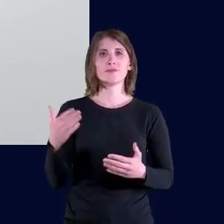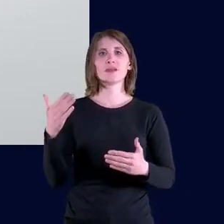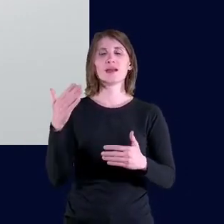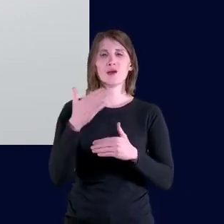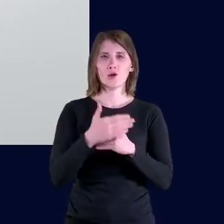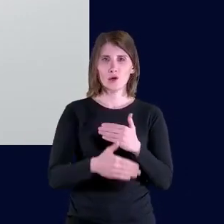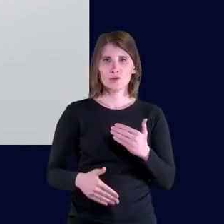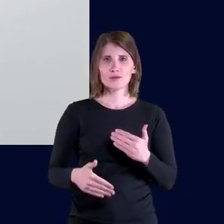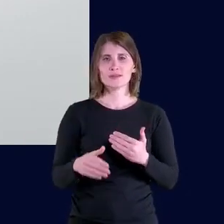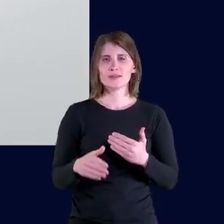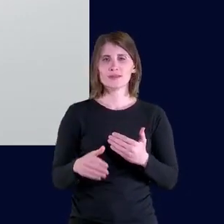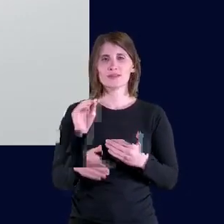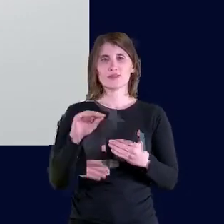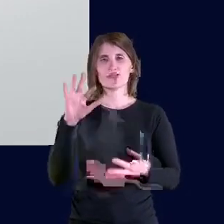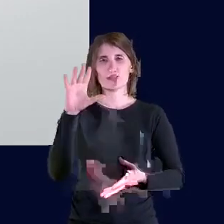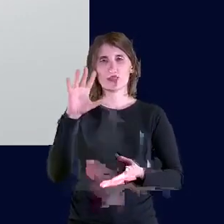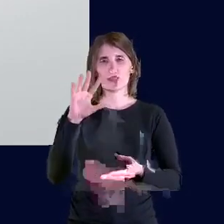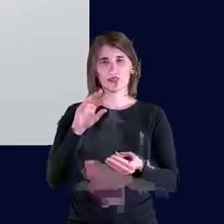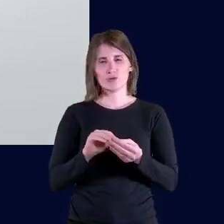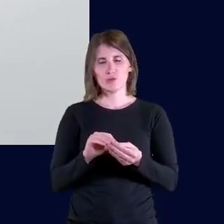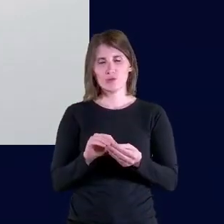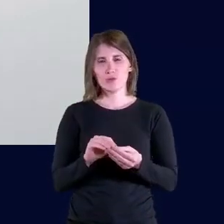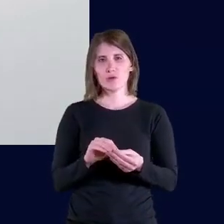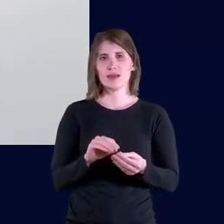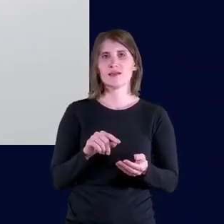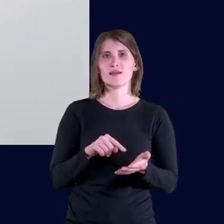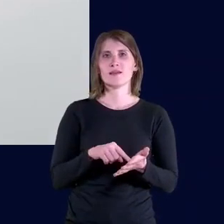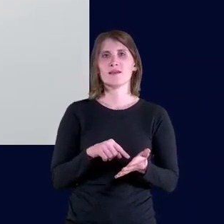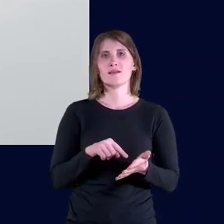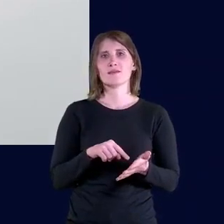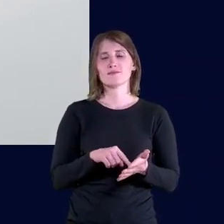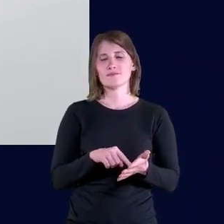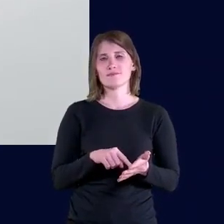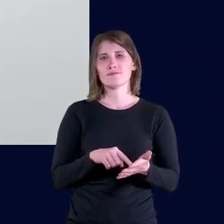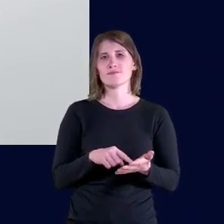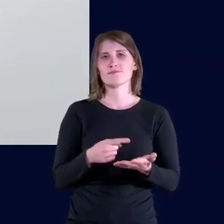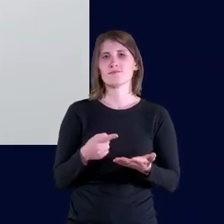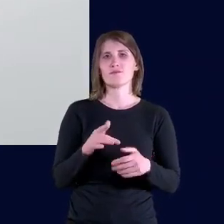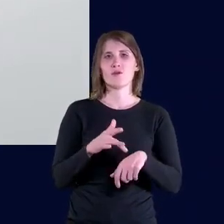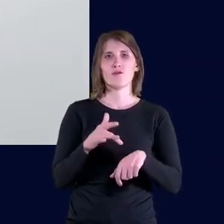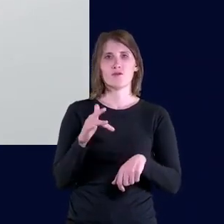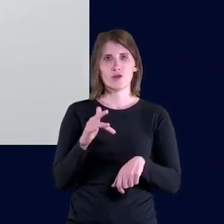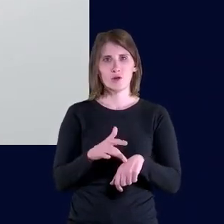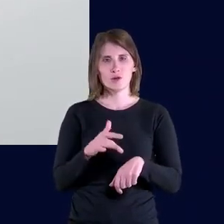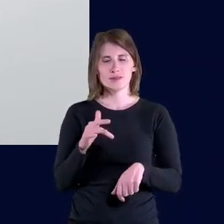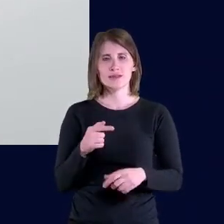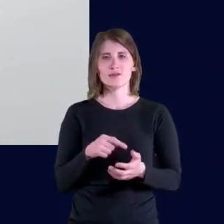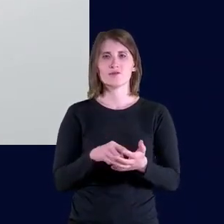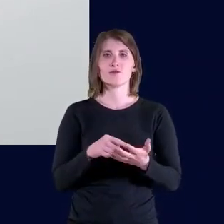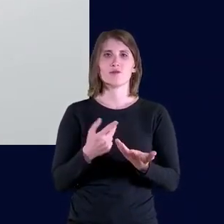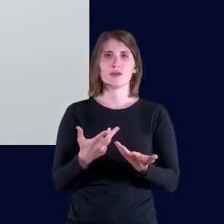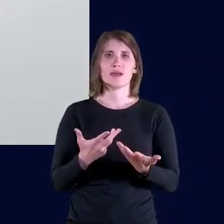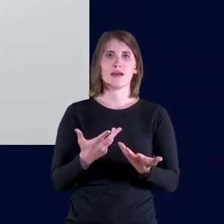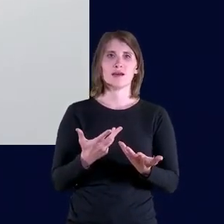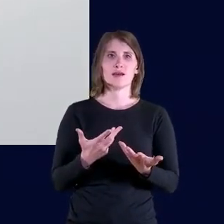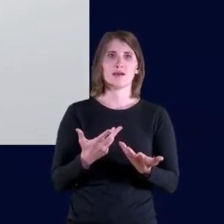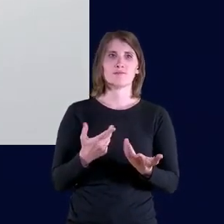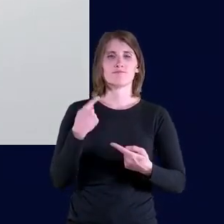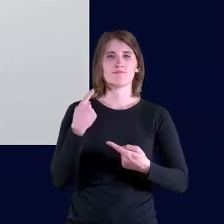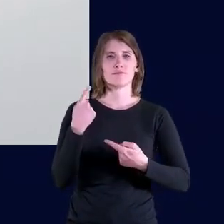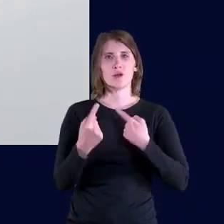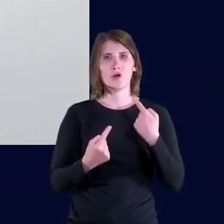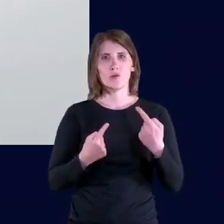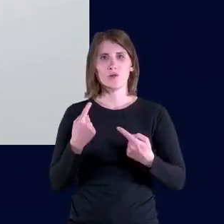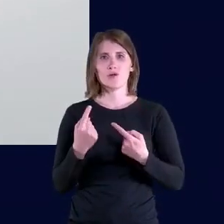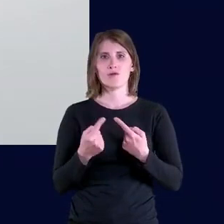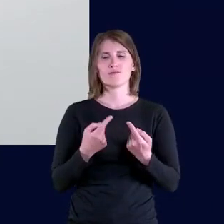końcu i wniosków chciałabym się odnieść do tego jakie